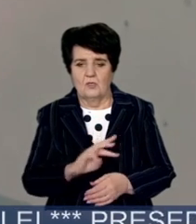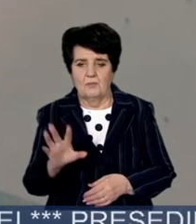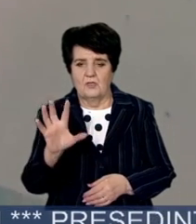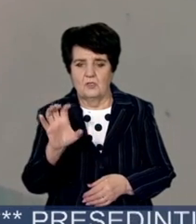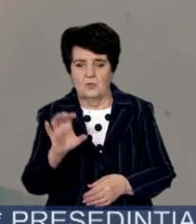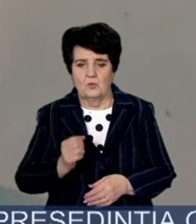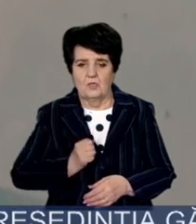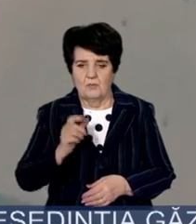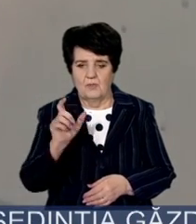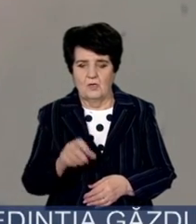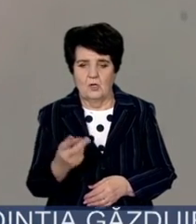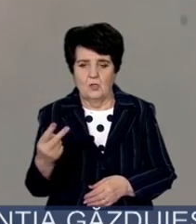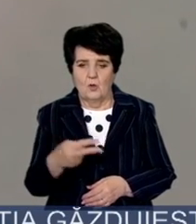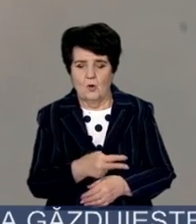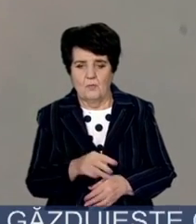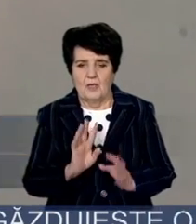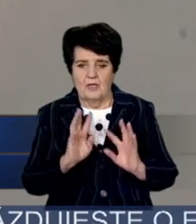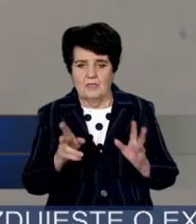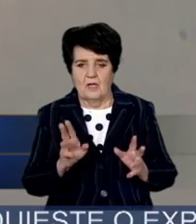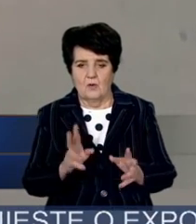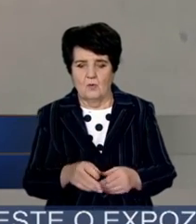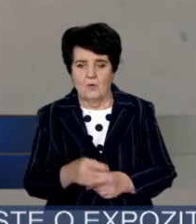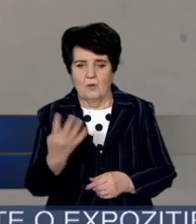de militari, peste 2.000 de tancuri și